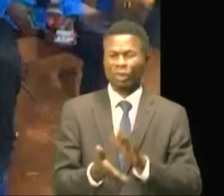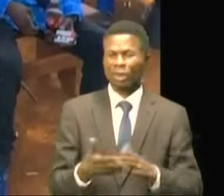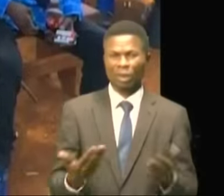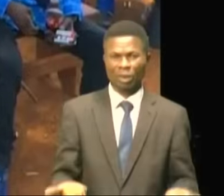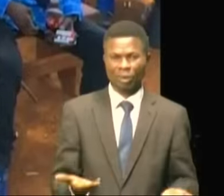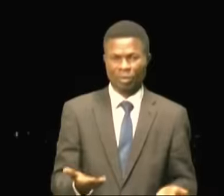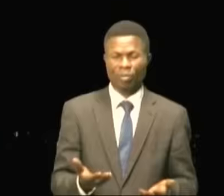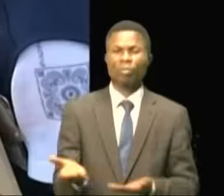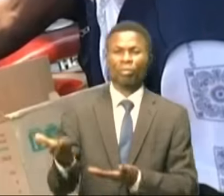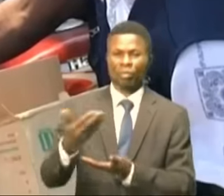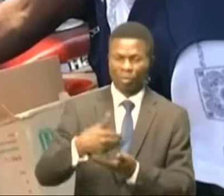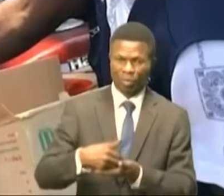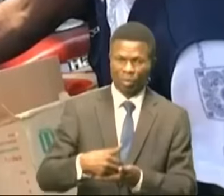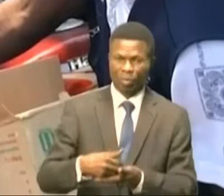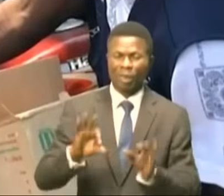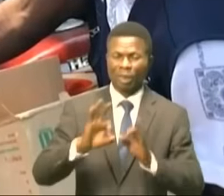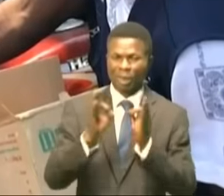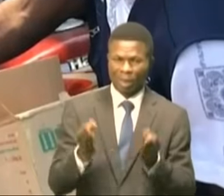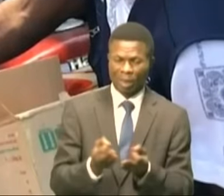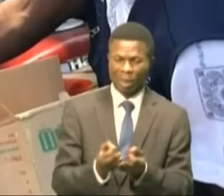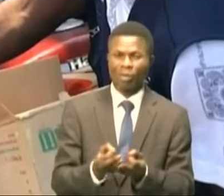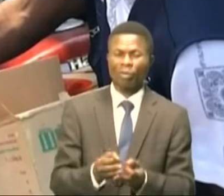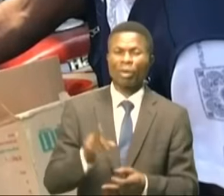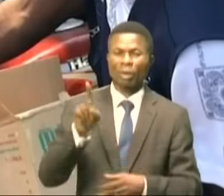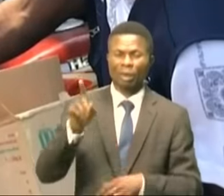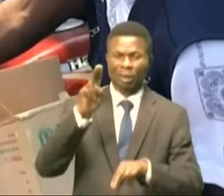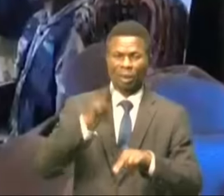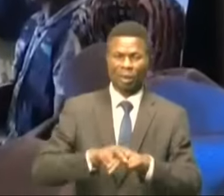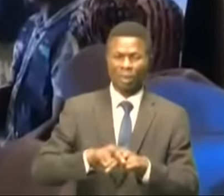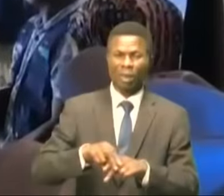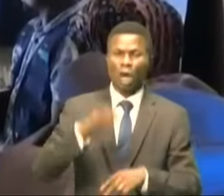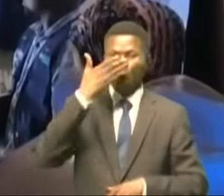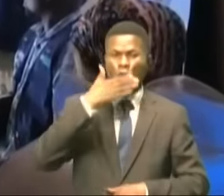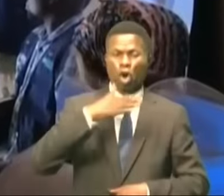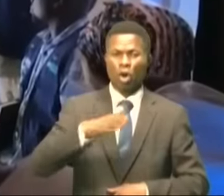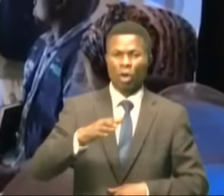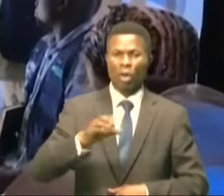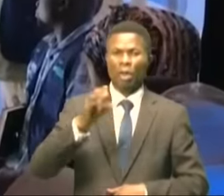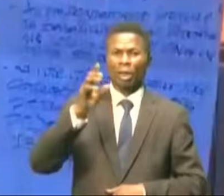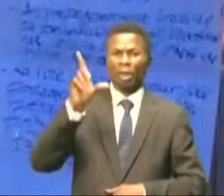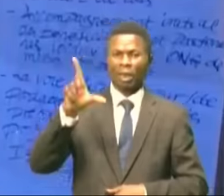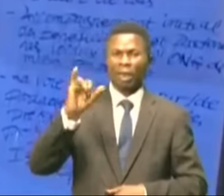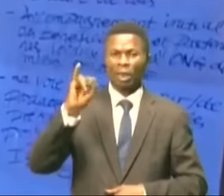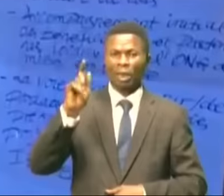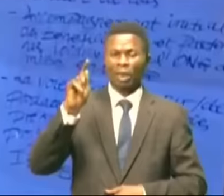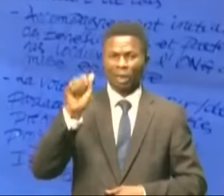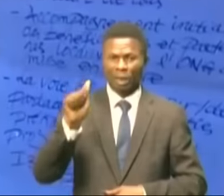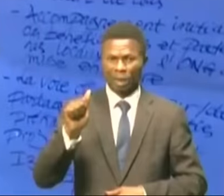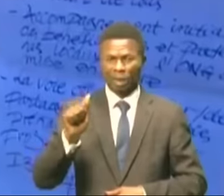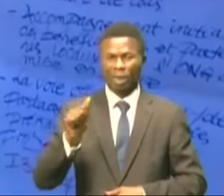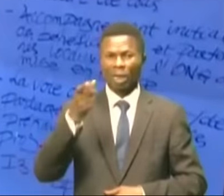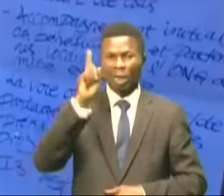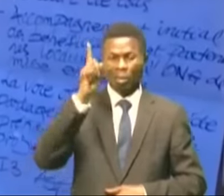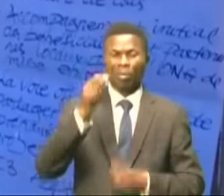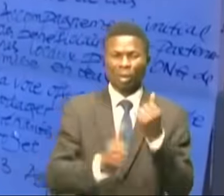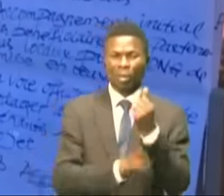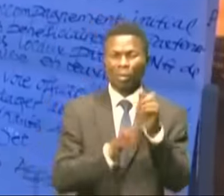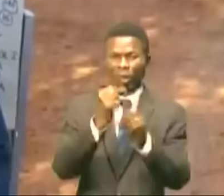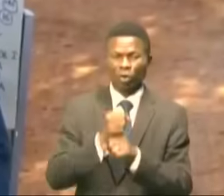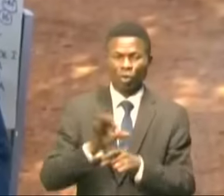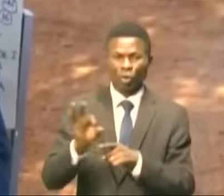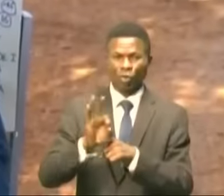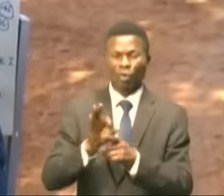Les retournés et les familles d'accueil des Djougou vivant dans les zones de santé des Lita et des Drodro sont les premiers bénéficiaires de cette